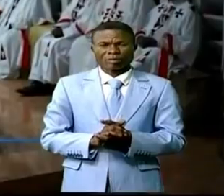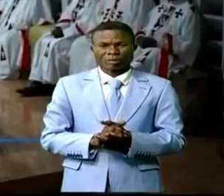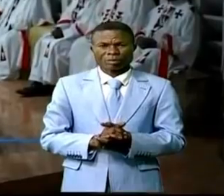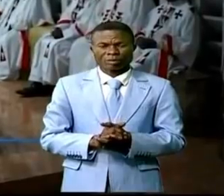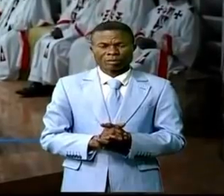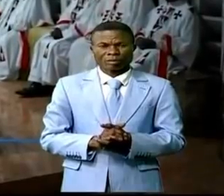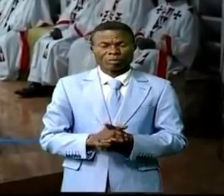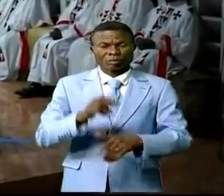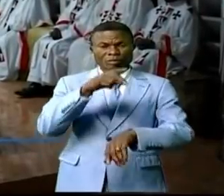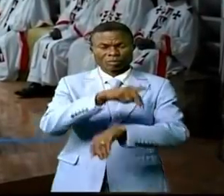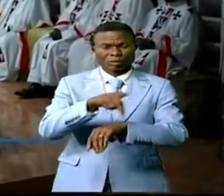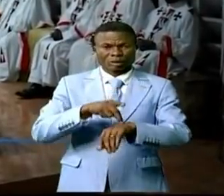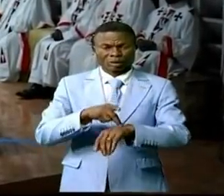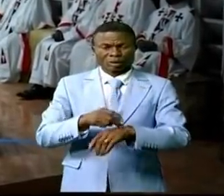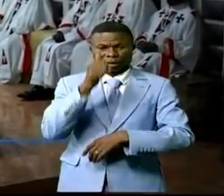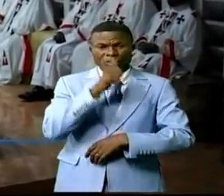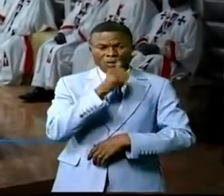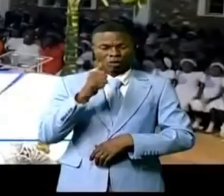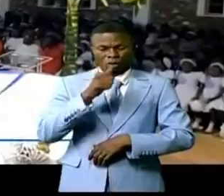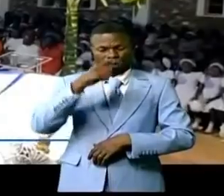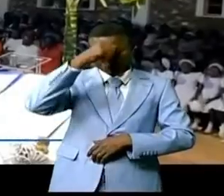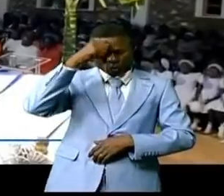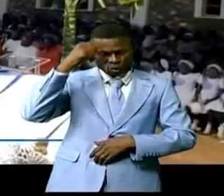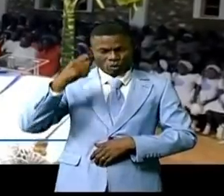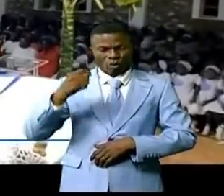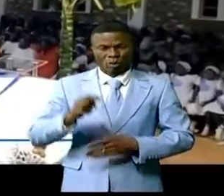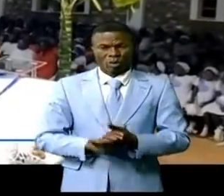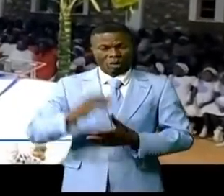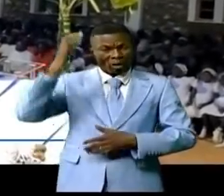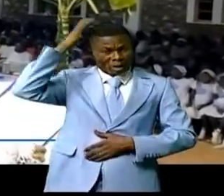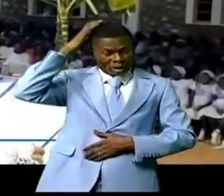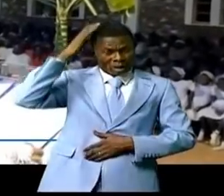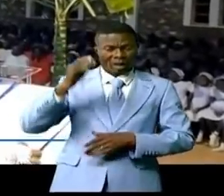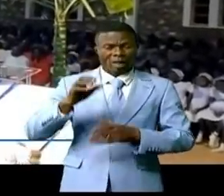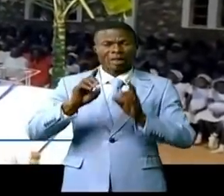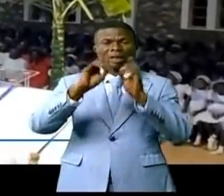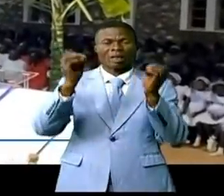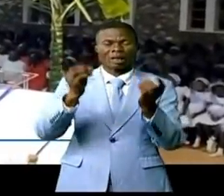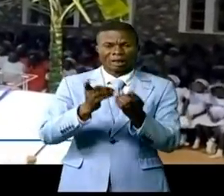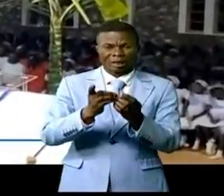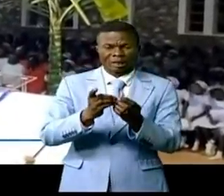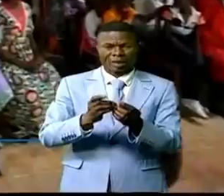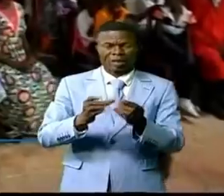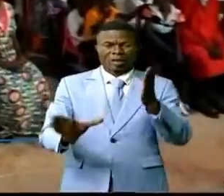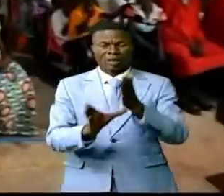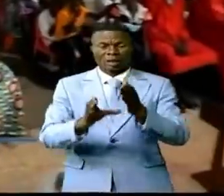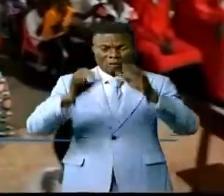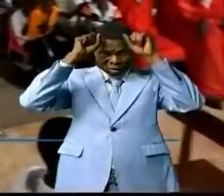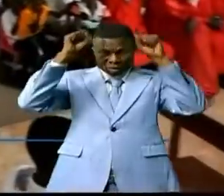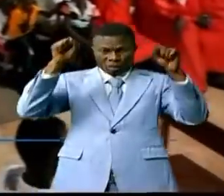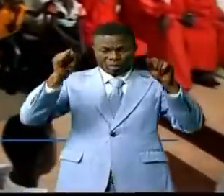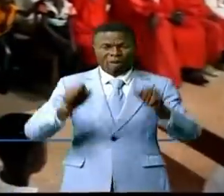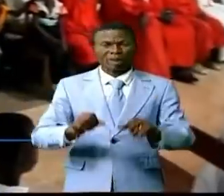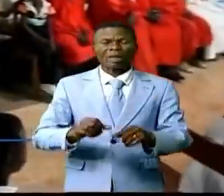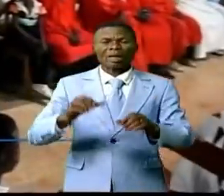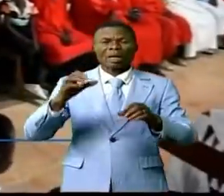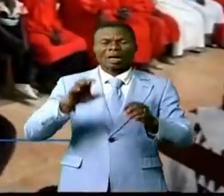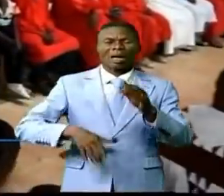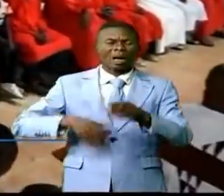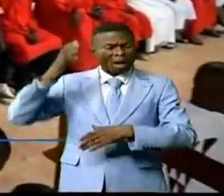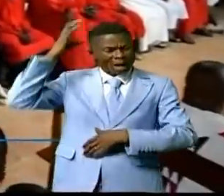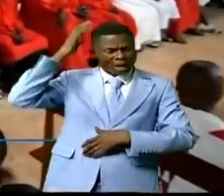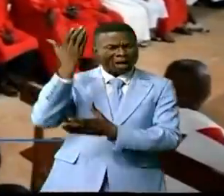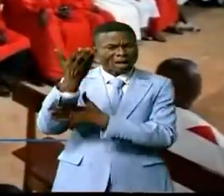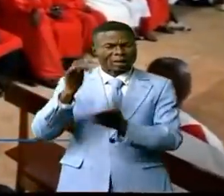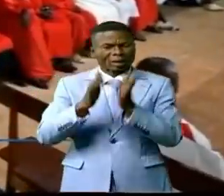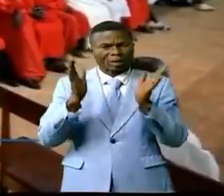En cette période de jeûne et de pénitence, l'évêque du diocèse d'Idiofa et vice-président de la Synco invite le chrétien de sa